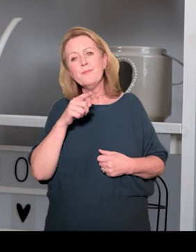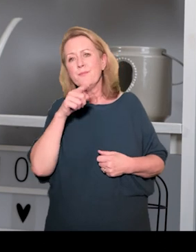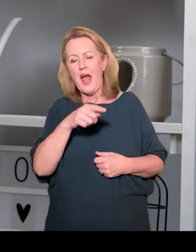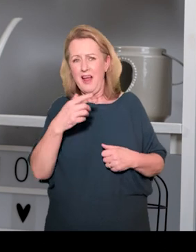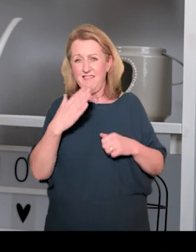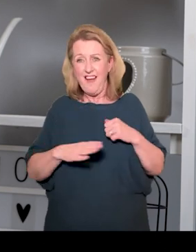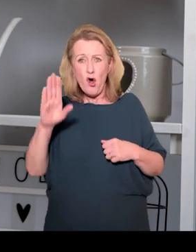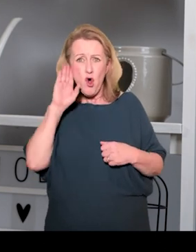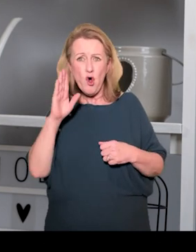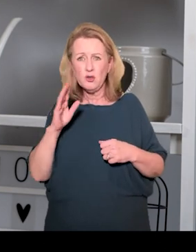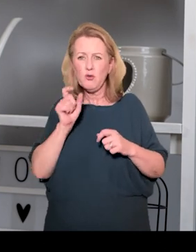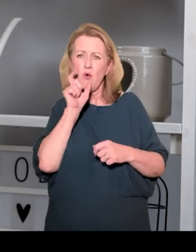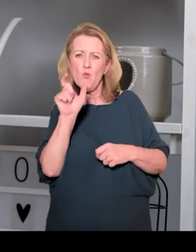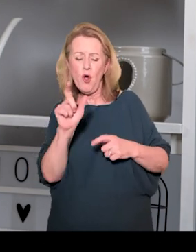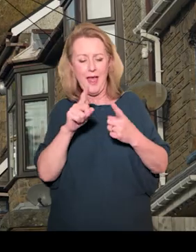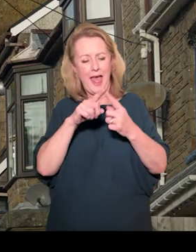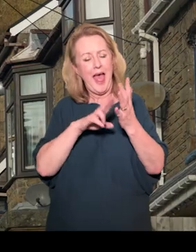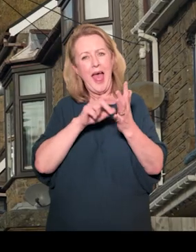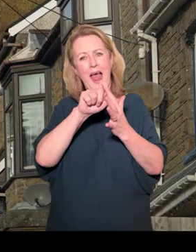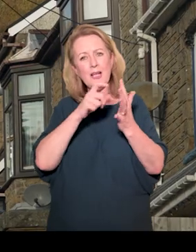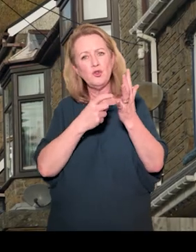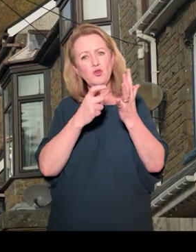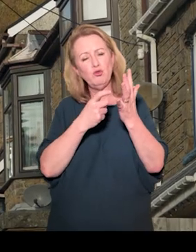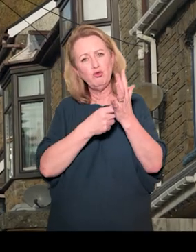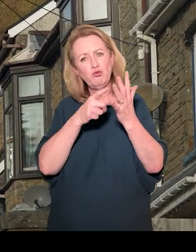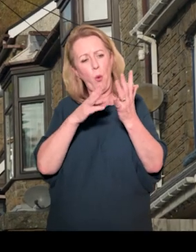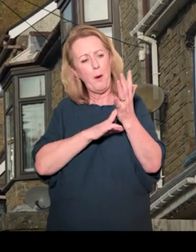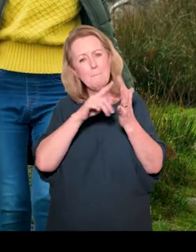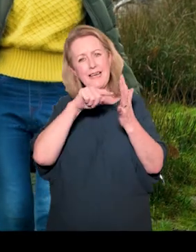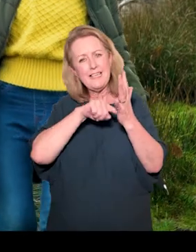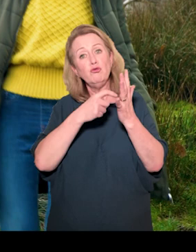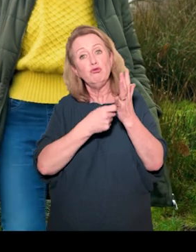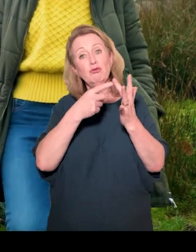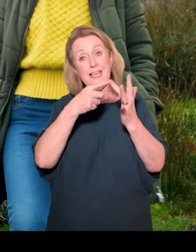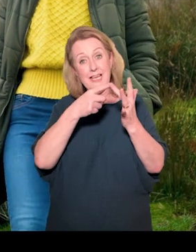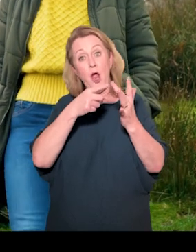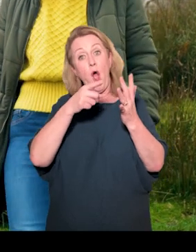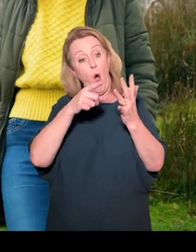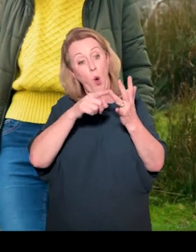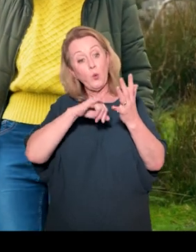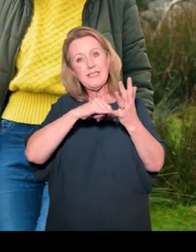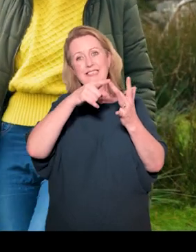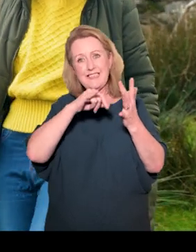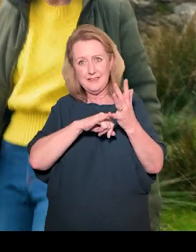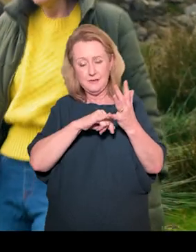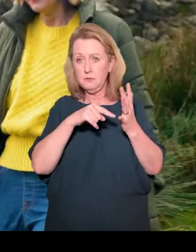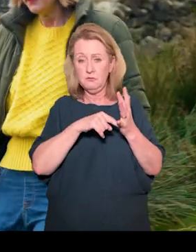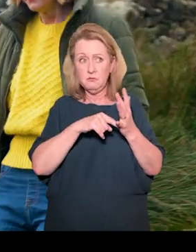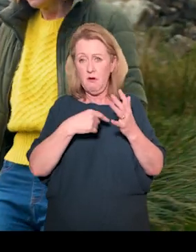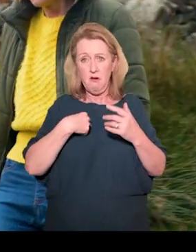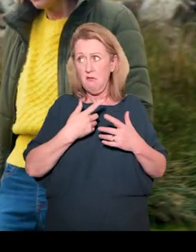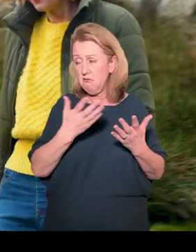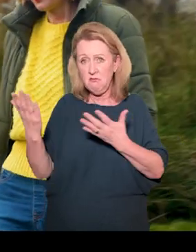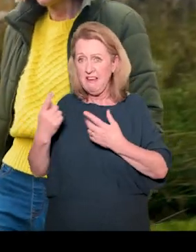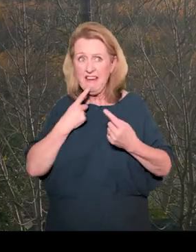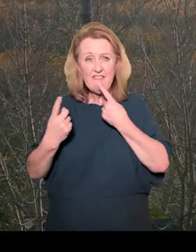yn hawdd i bobl. Dyw pobl ddim yn ymwybodol ohono fe. A o'n i fai bod yng nghefnither i wedi gweithio fi, yng nghefnither i si lot o fancach na fi yn